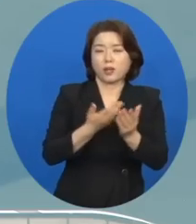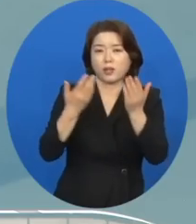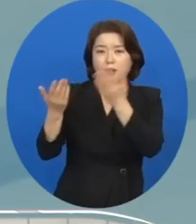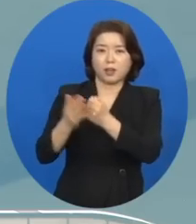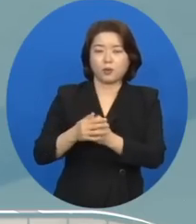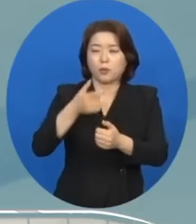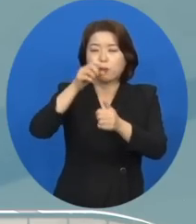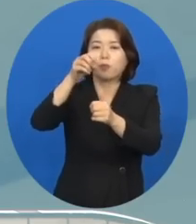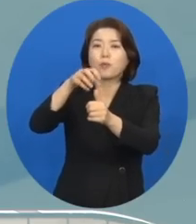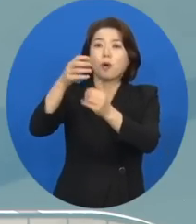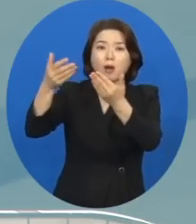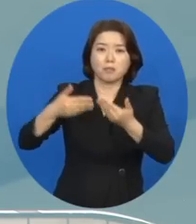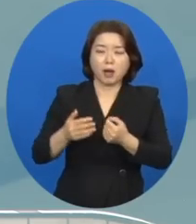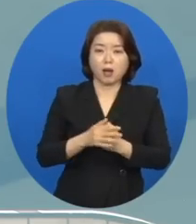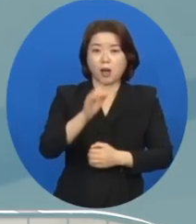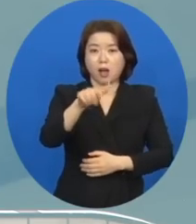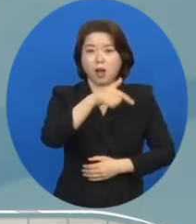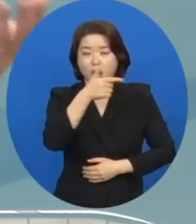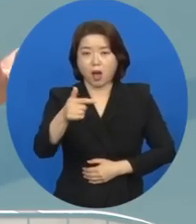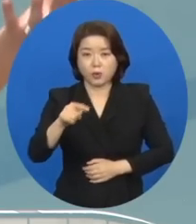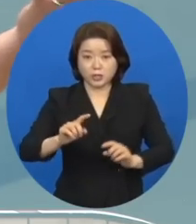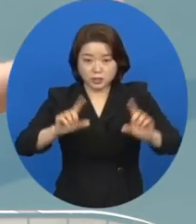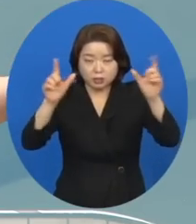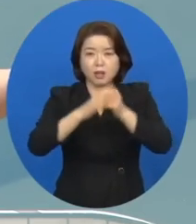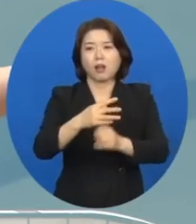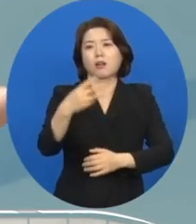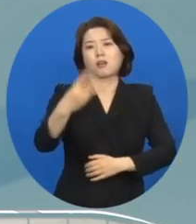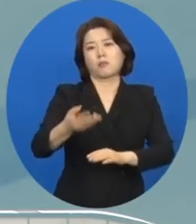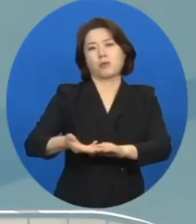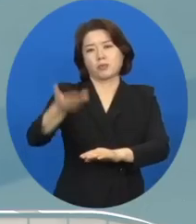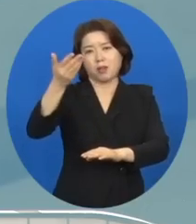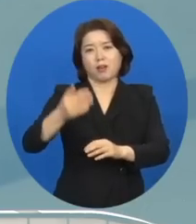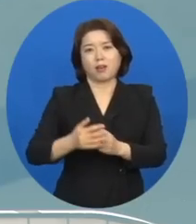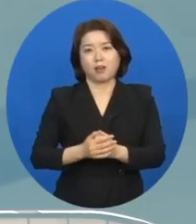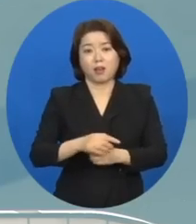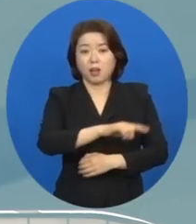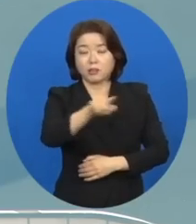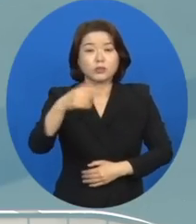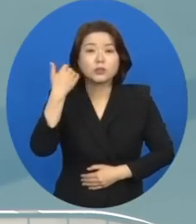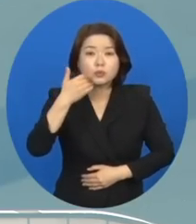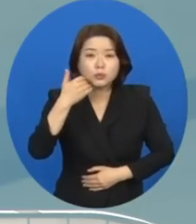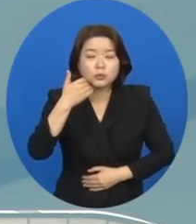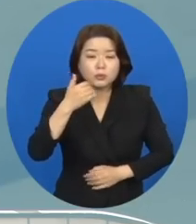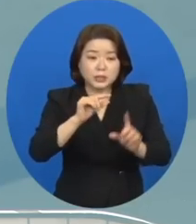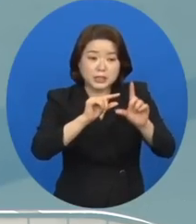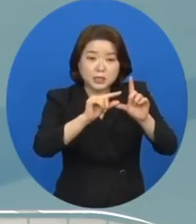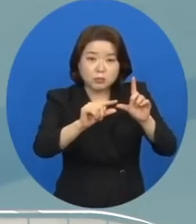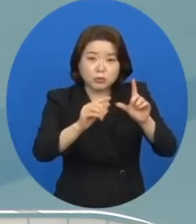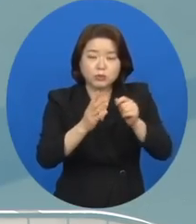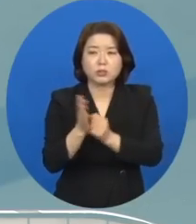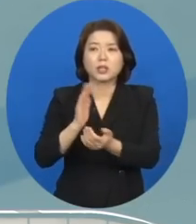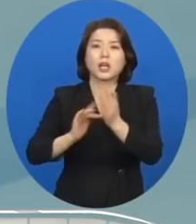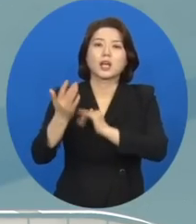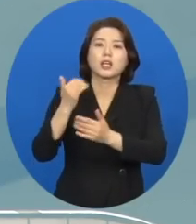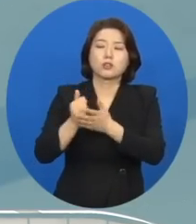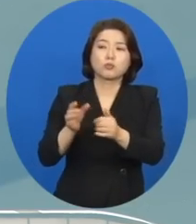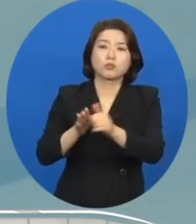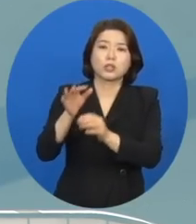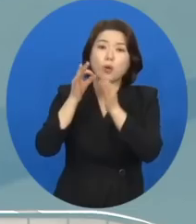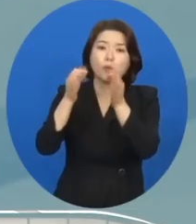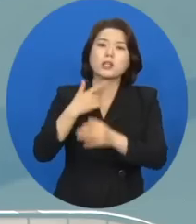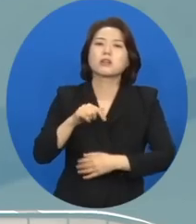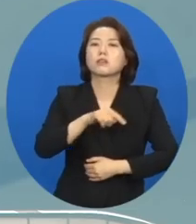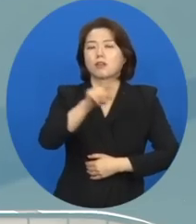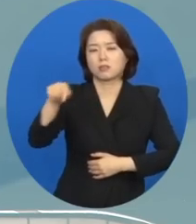세례를 받는데 하루에 그날만 3,000명이. 근데 그들이 누구였다고요? 일부 예수님을 죽이라고 외쳤던